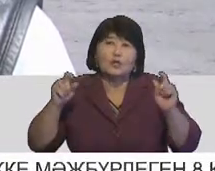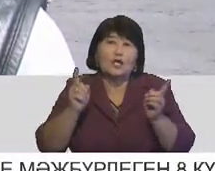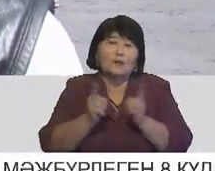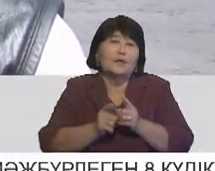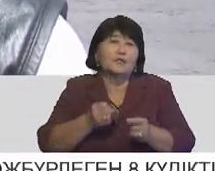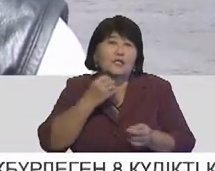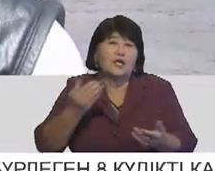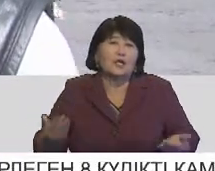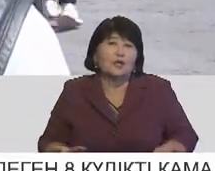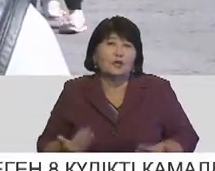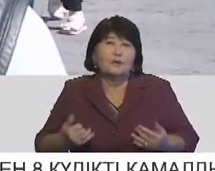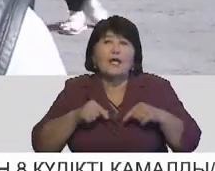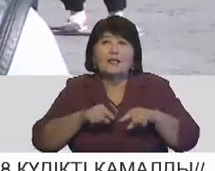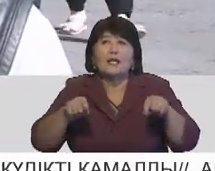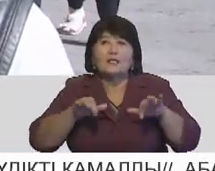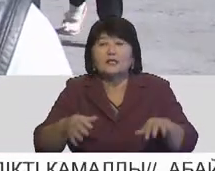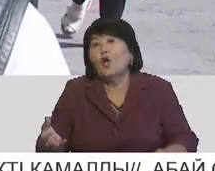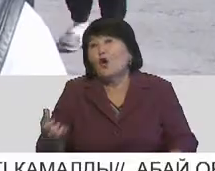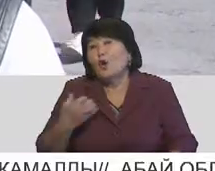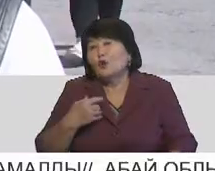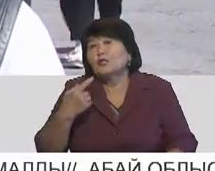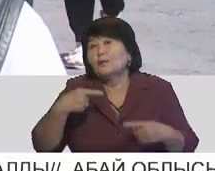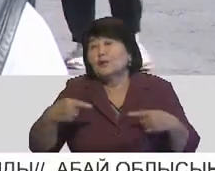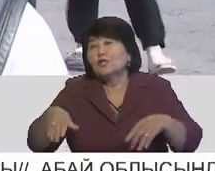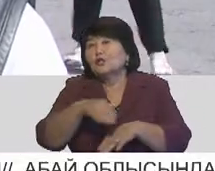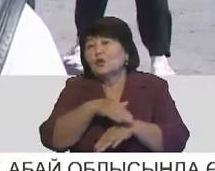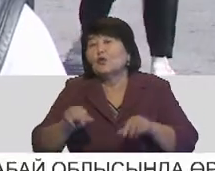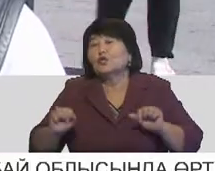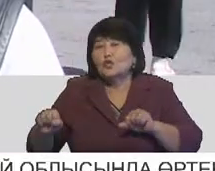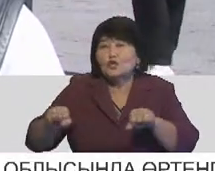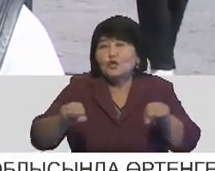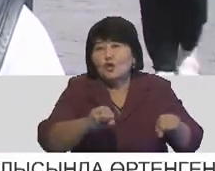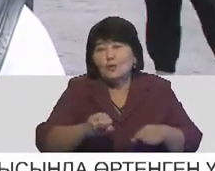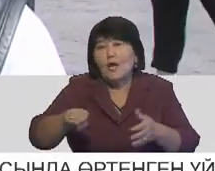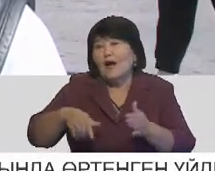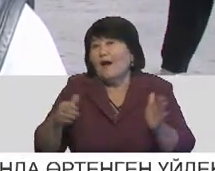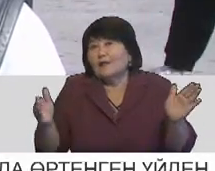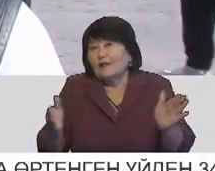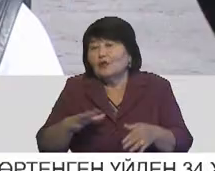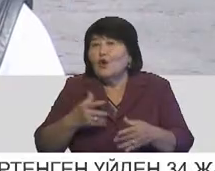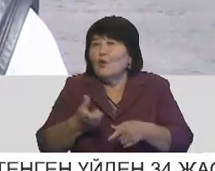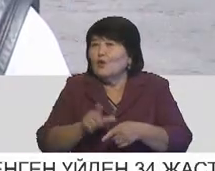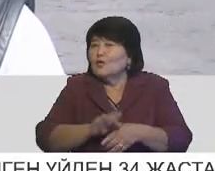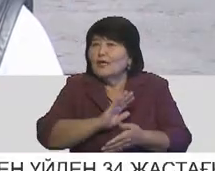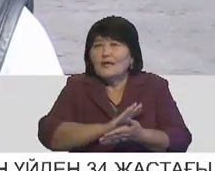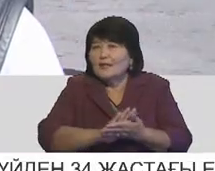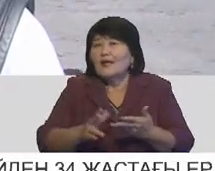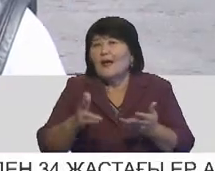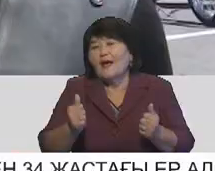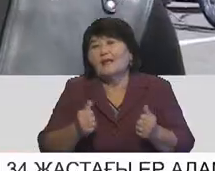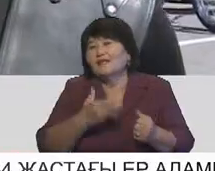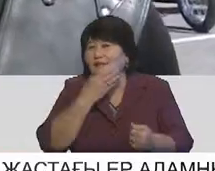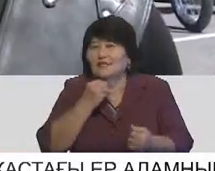саламатты өмір салтын насихаттап жатырмыз. Қызылорданың бірнеше көшесін жүріп өттік. Қала шағын болғанмен өте таза, әрі жинақы